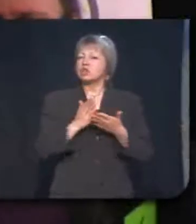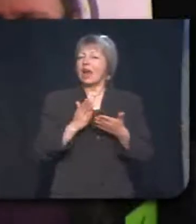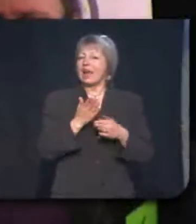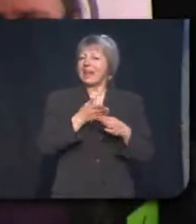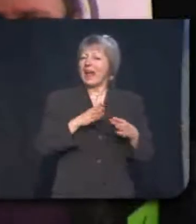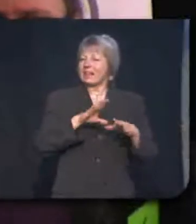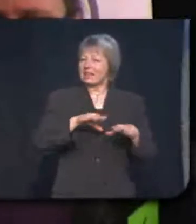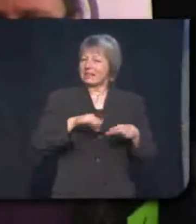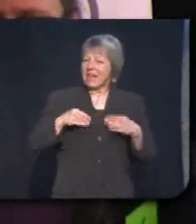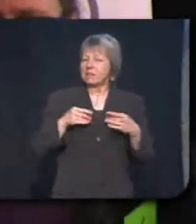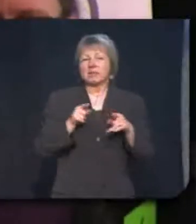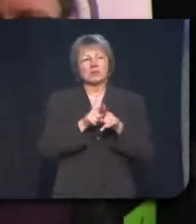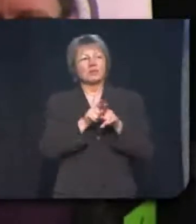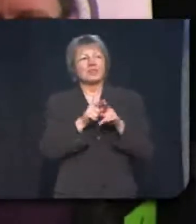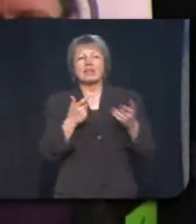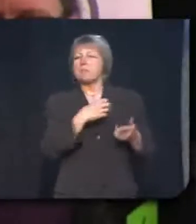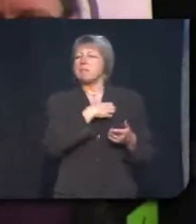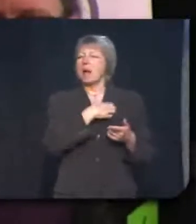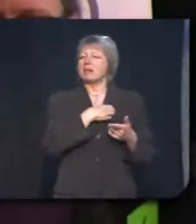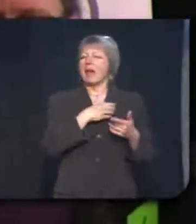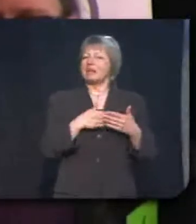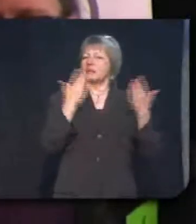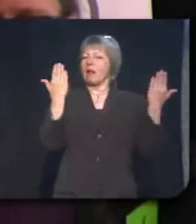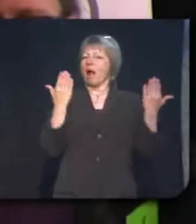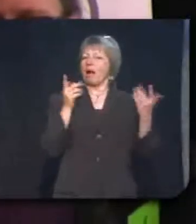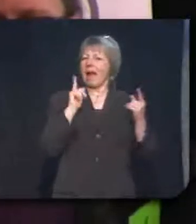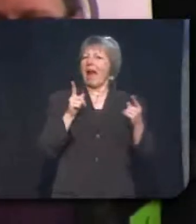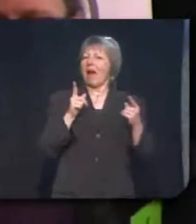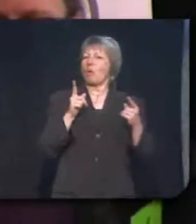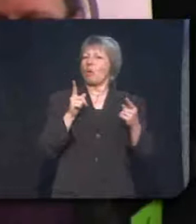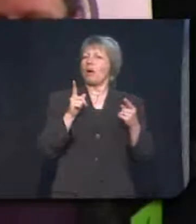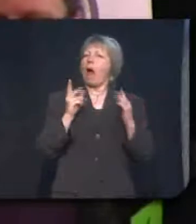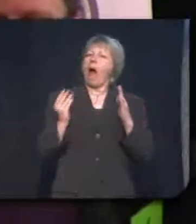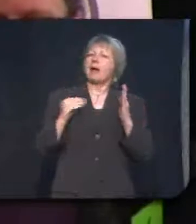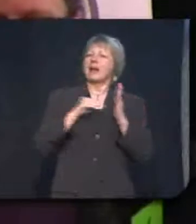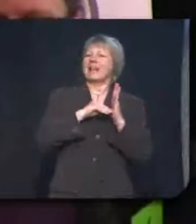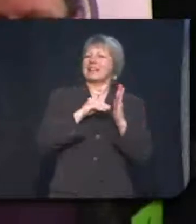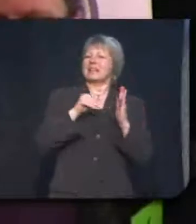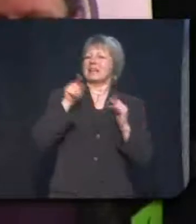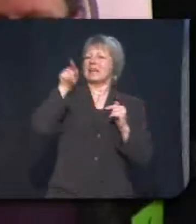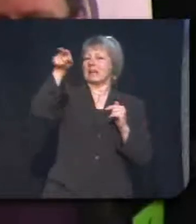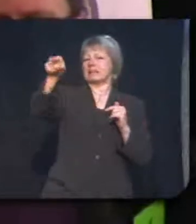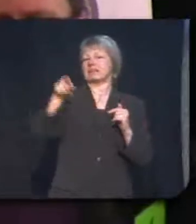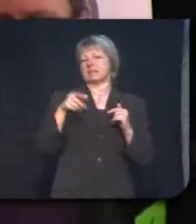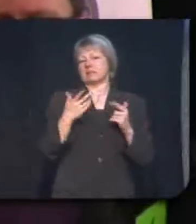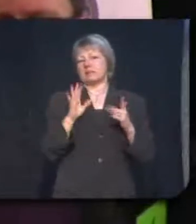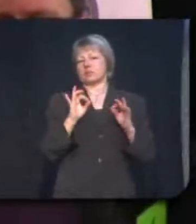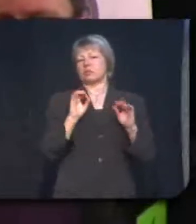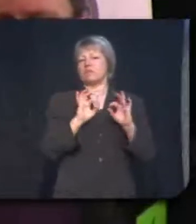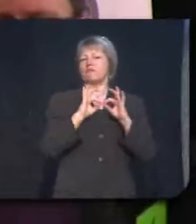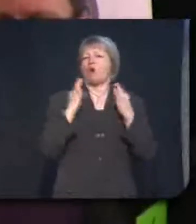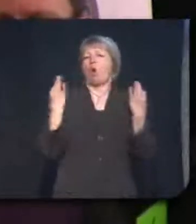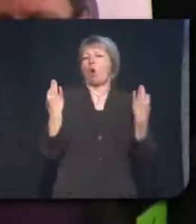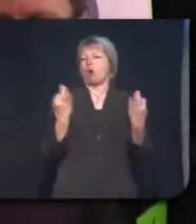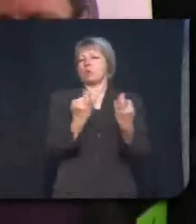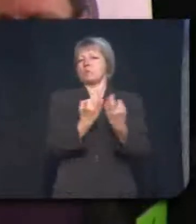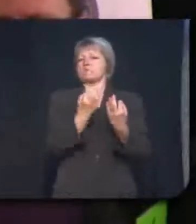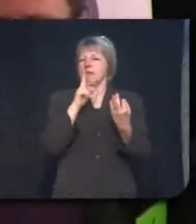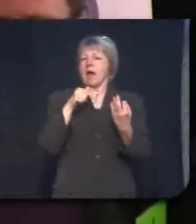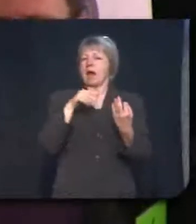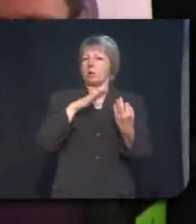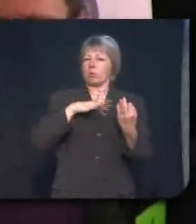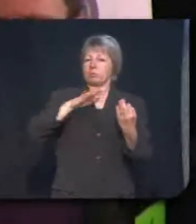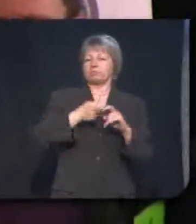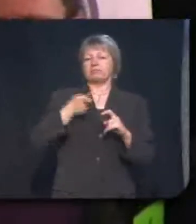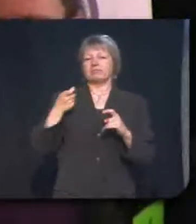auch wie ein Parteitag wo sich die Leute akkreditieren und das Forum gilt dann relativ dazu und ähm das